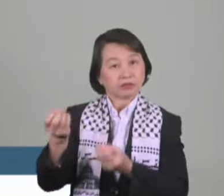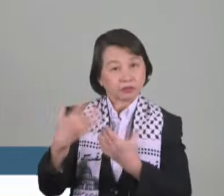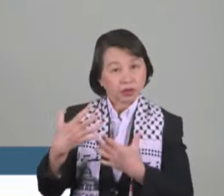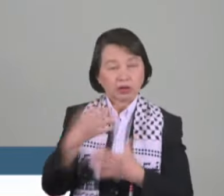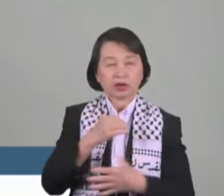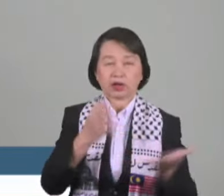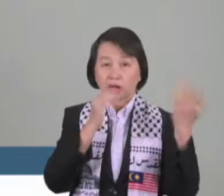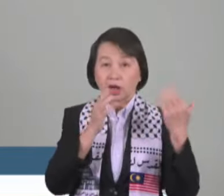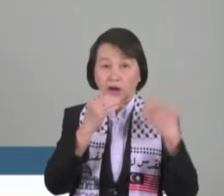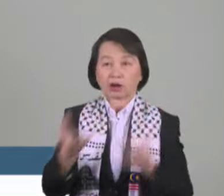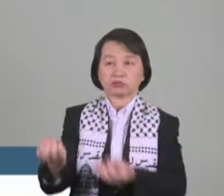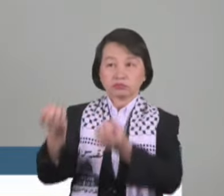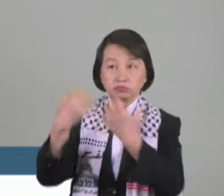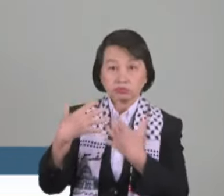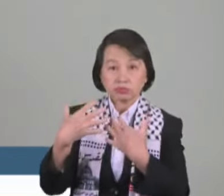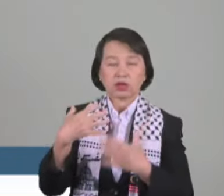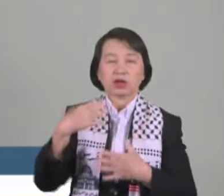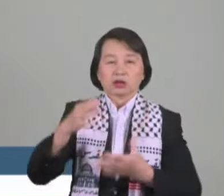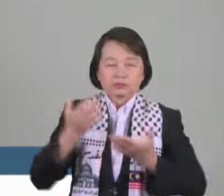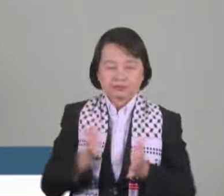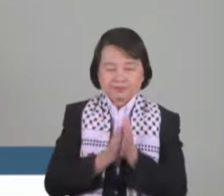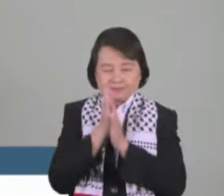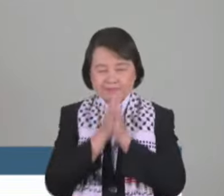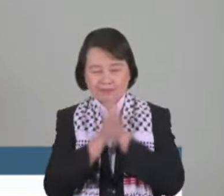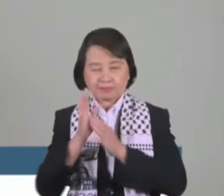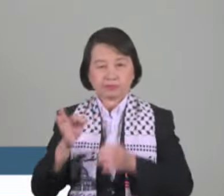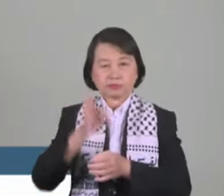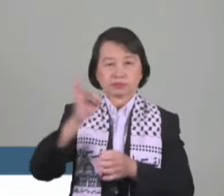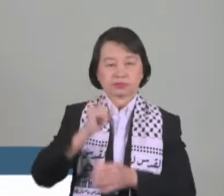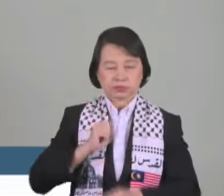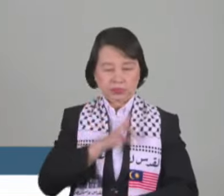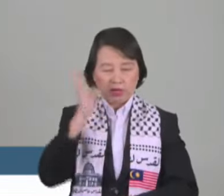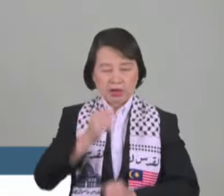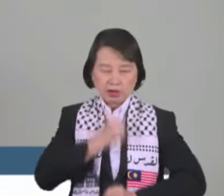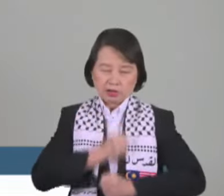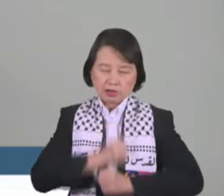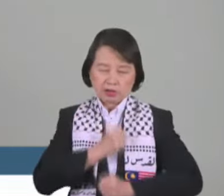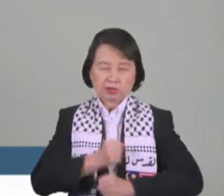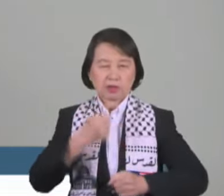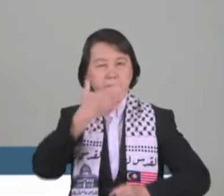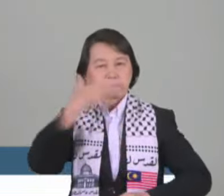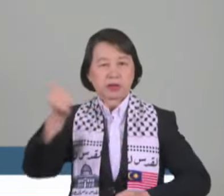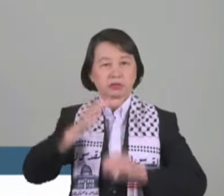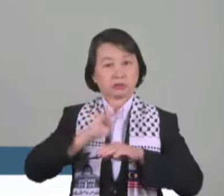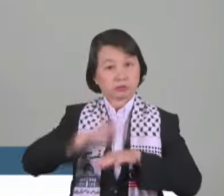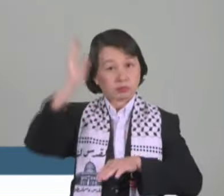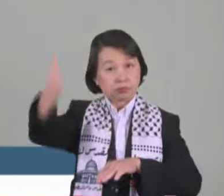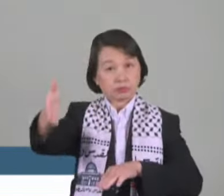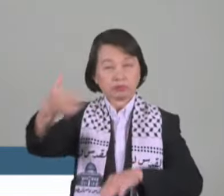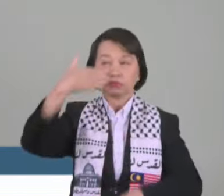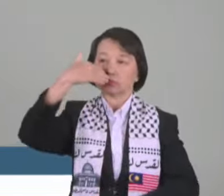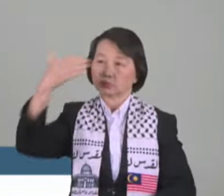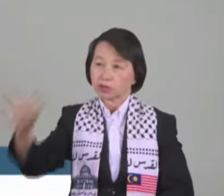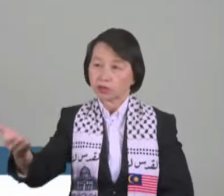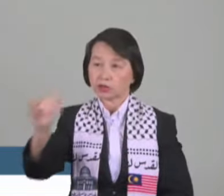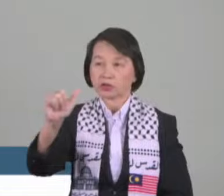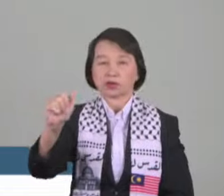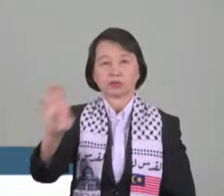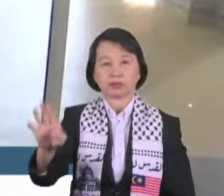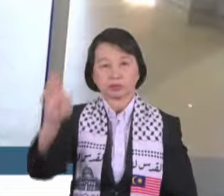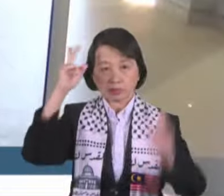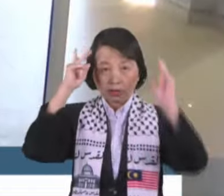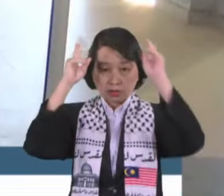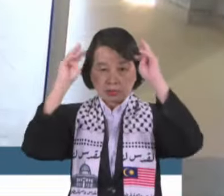dengan pengumuman ini memberikan inspirasi dan penjawat awam akan bekerja dengan lebih cemerlang di masa akan datang. Terima kasih yang amat berhormat Perdana